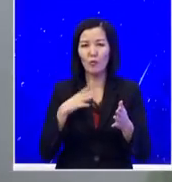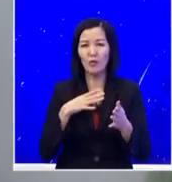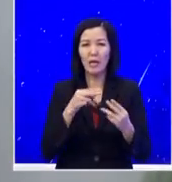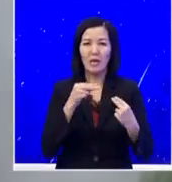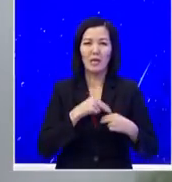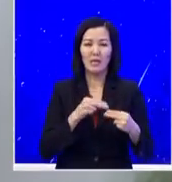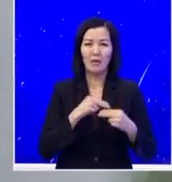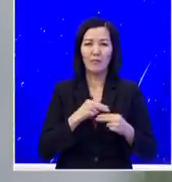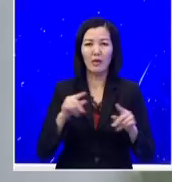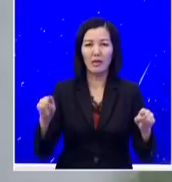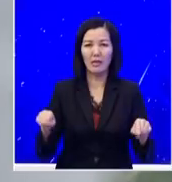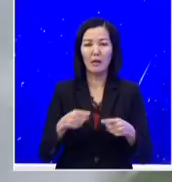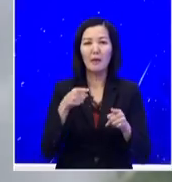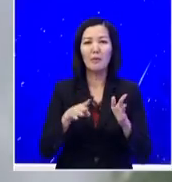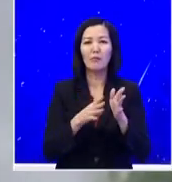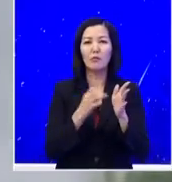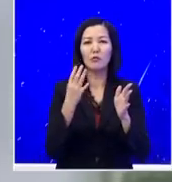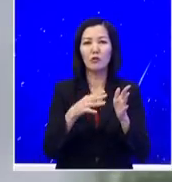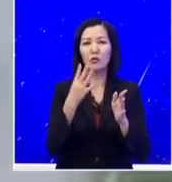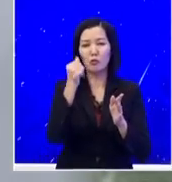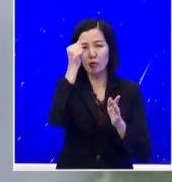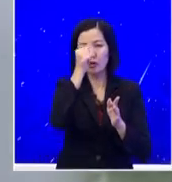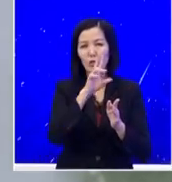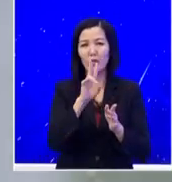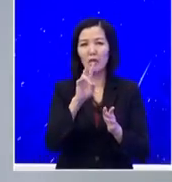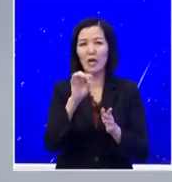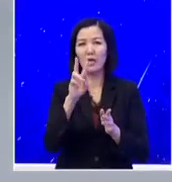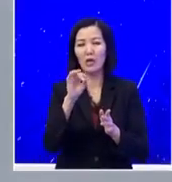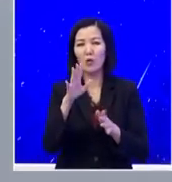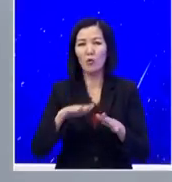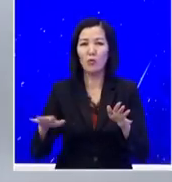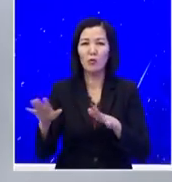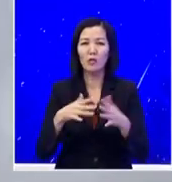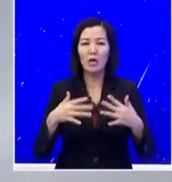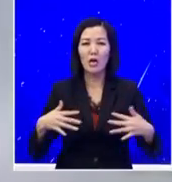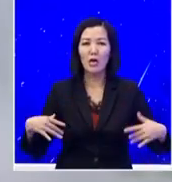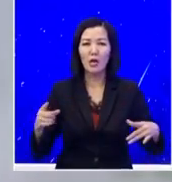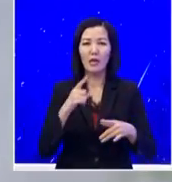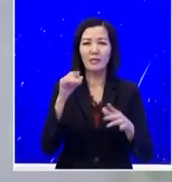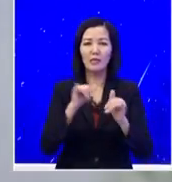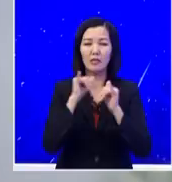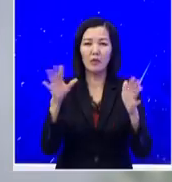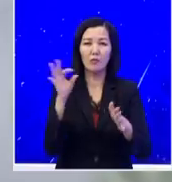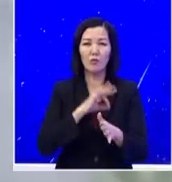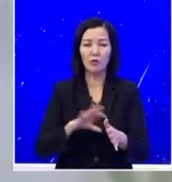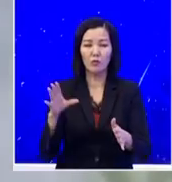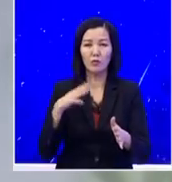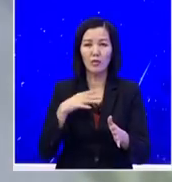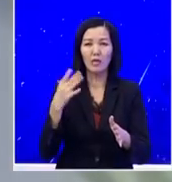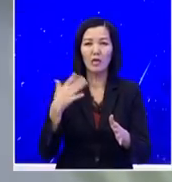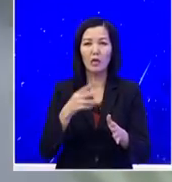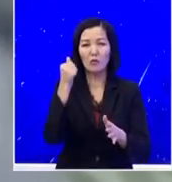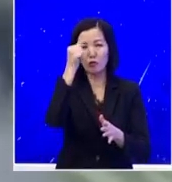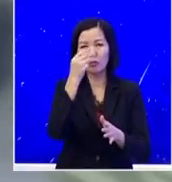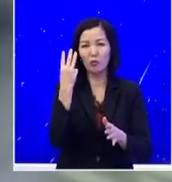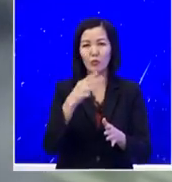шыңдапты. 1944 жылдан Нарынқол өңірінде мал шаруашылығын дамытуға тер төгеді. 1953 жылдан